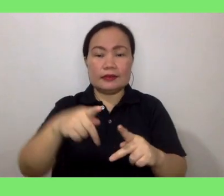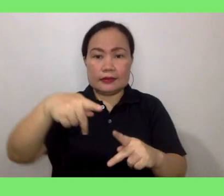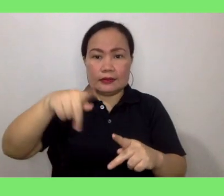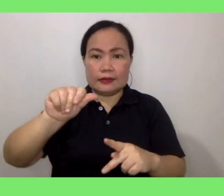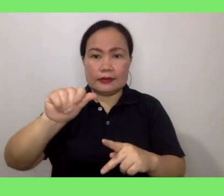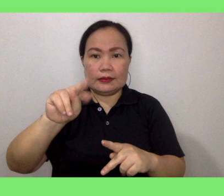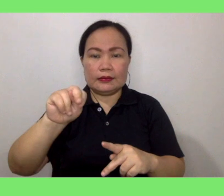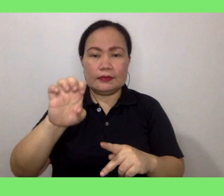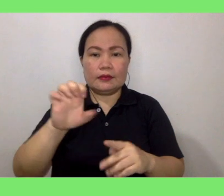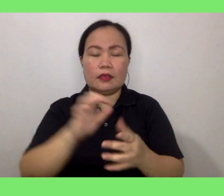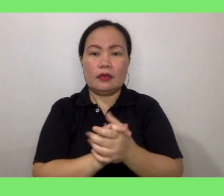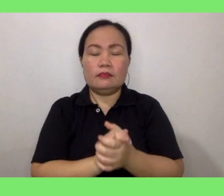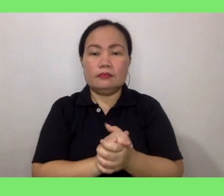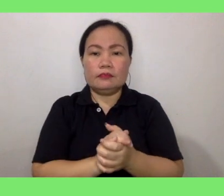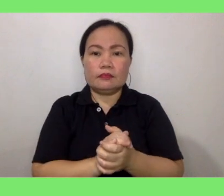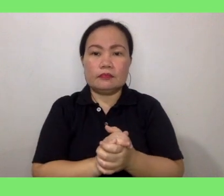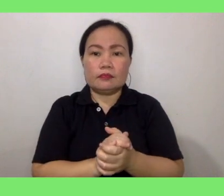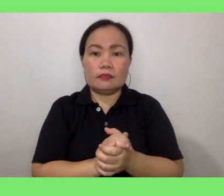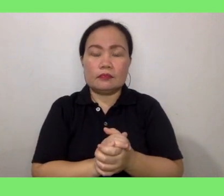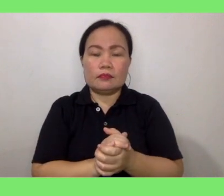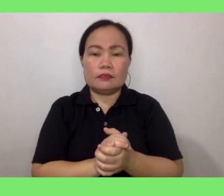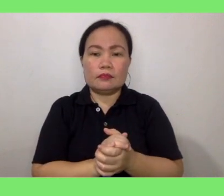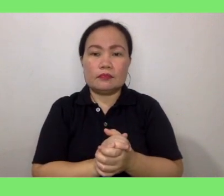ang given dito is